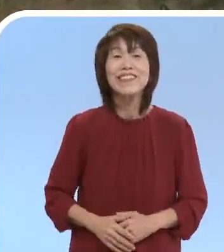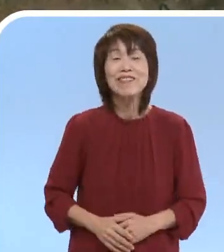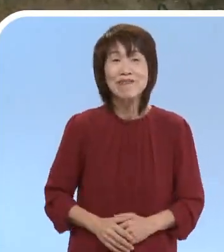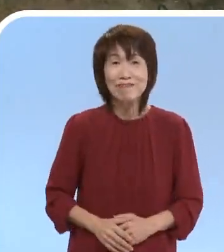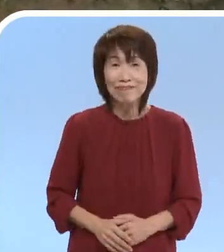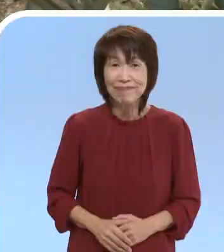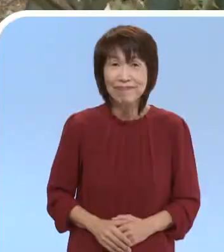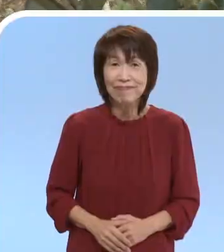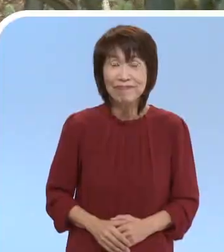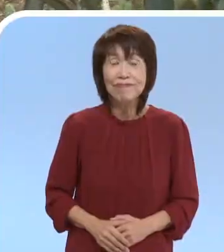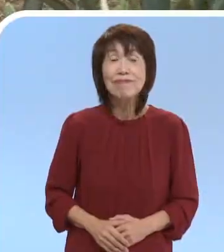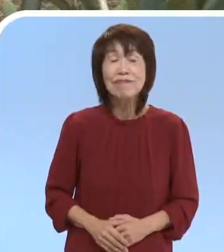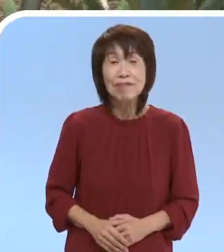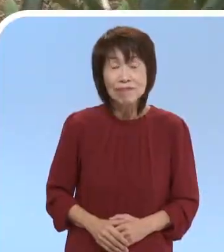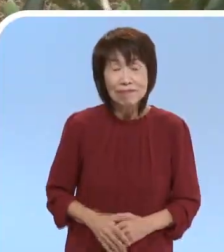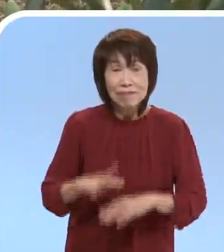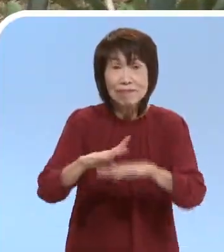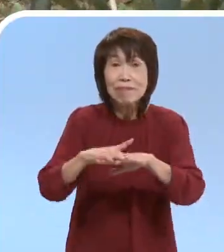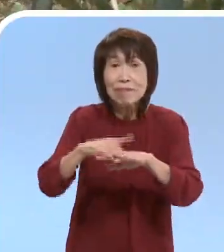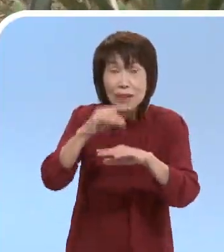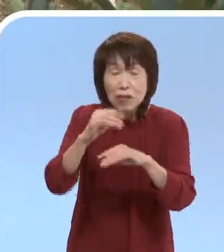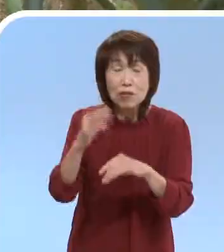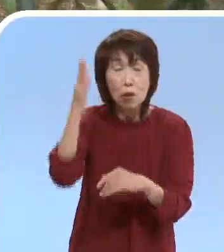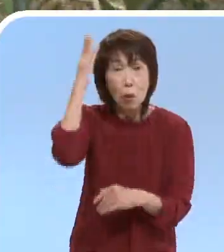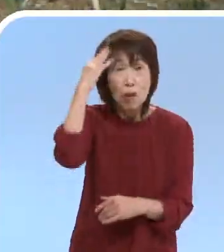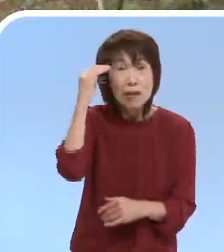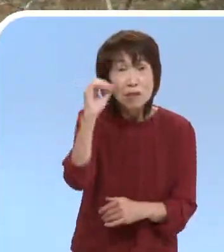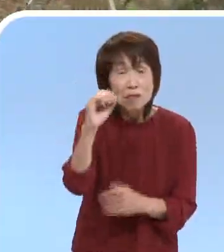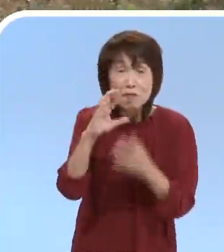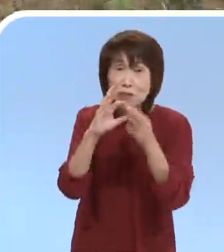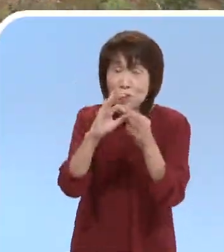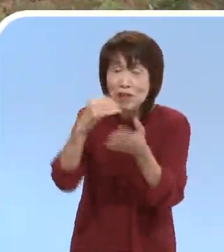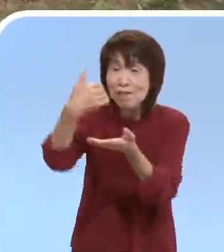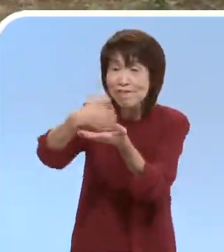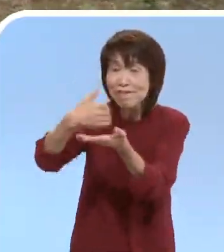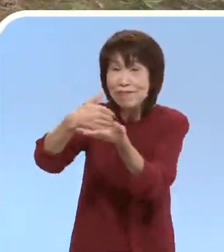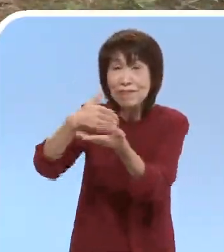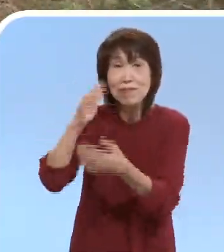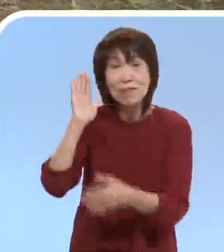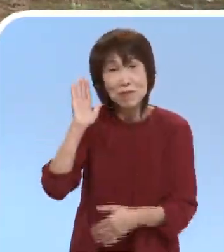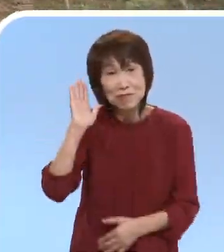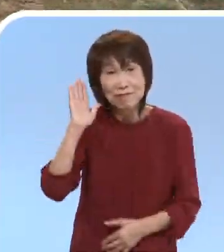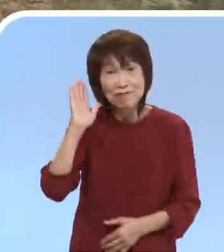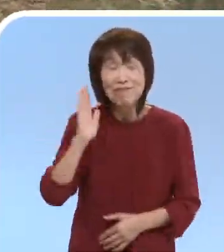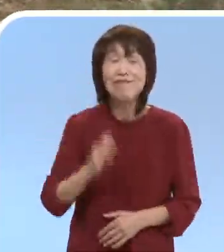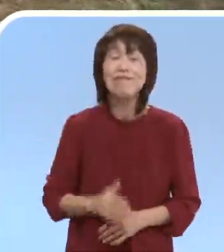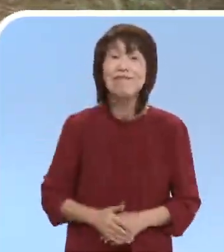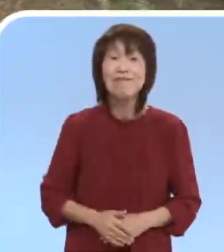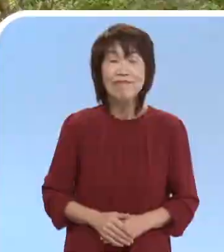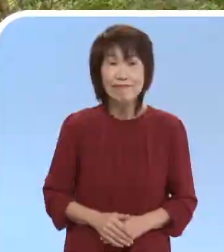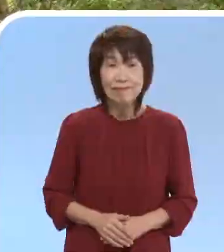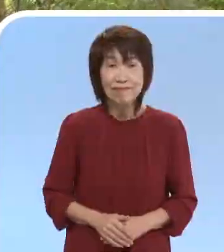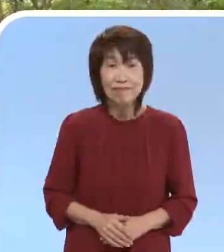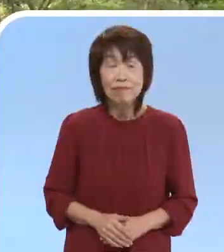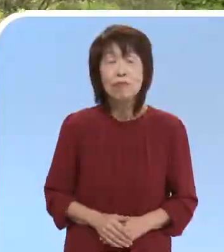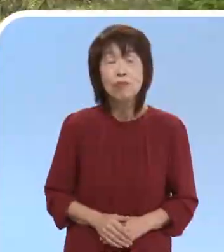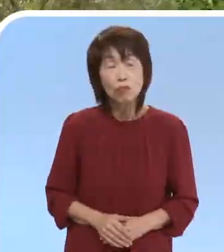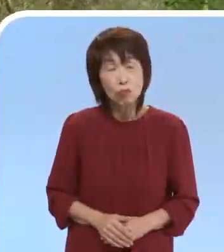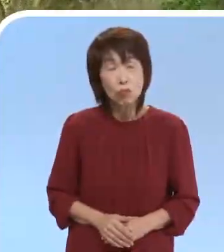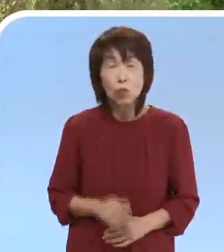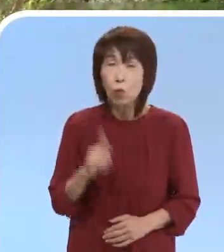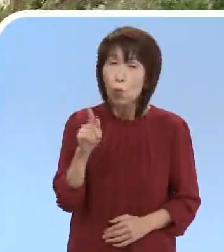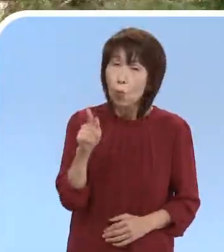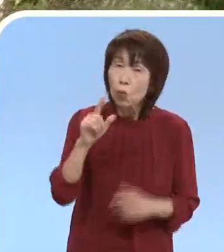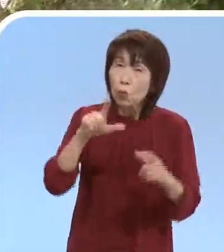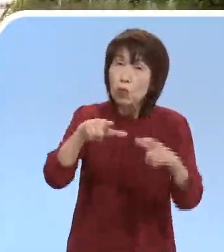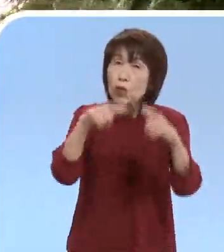ですね。 体験の前にオリーブについてお勉強。 オリーブの木という